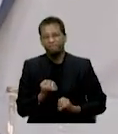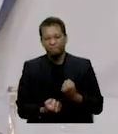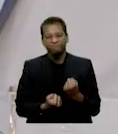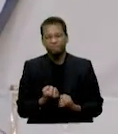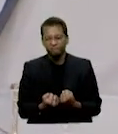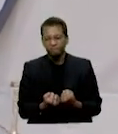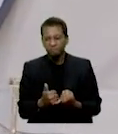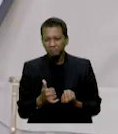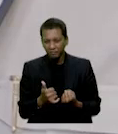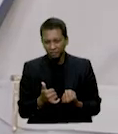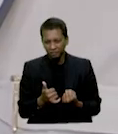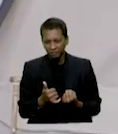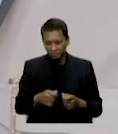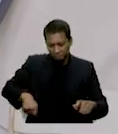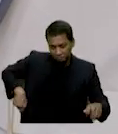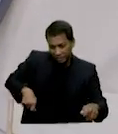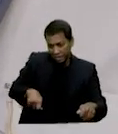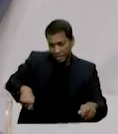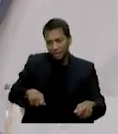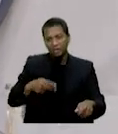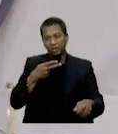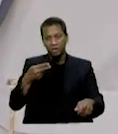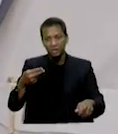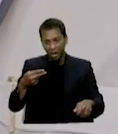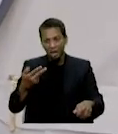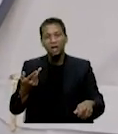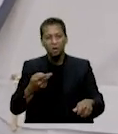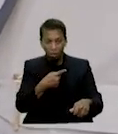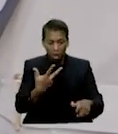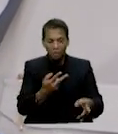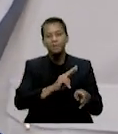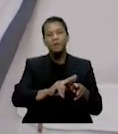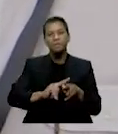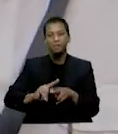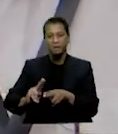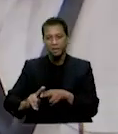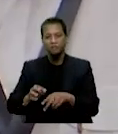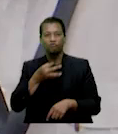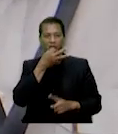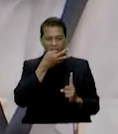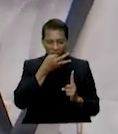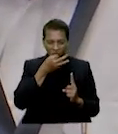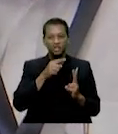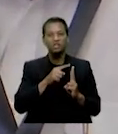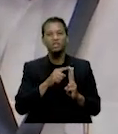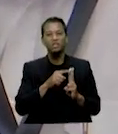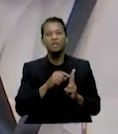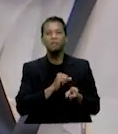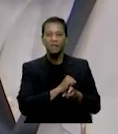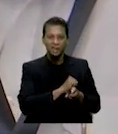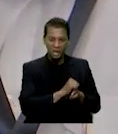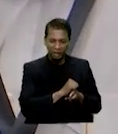di Indonesia dalam berbagai perspektif, baik wasitnya, kemudian pelatihnya, kemudian